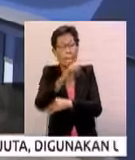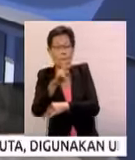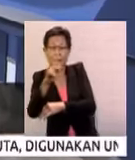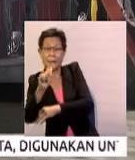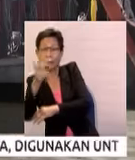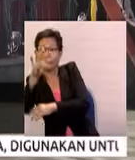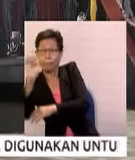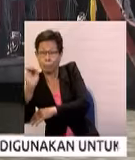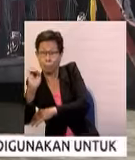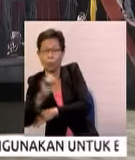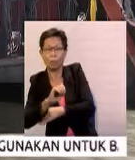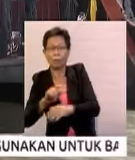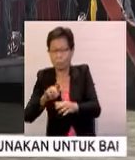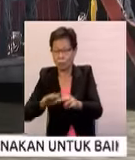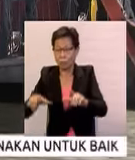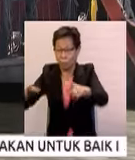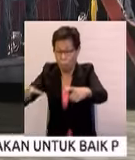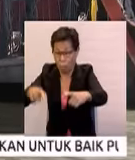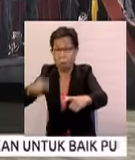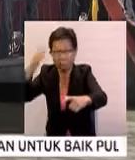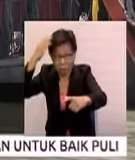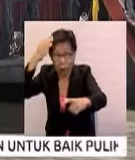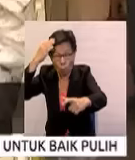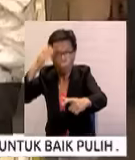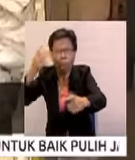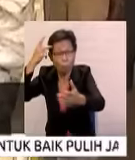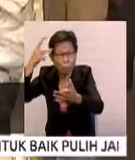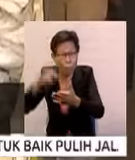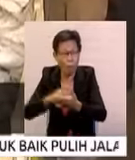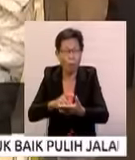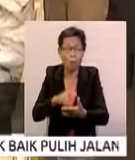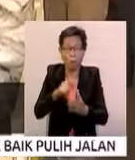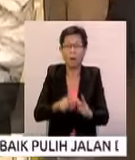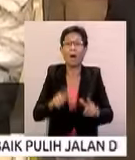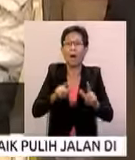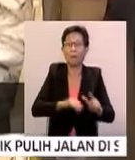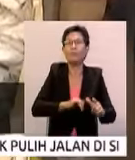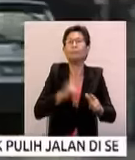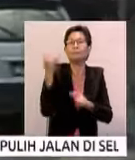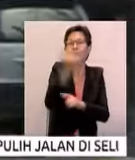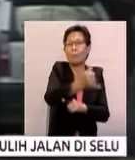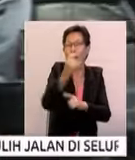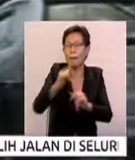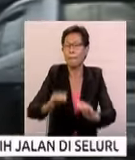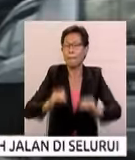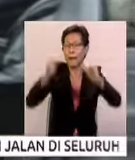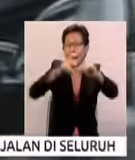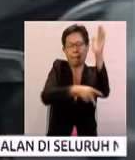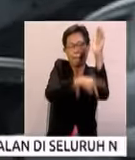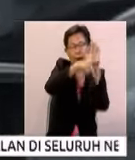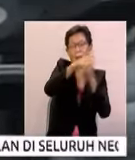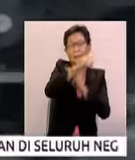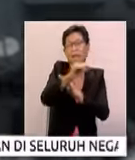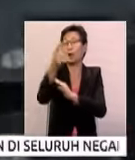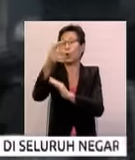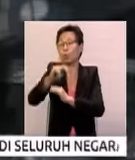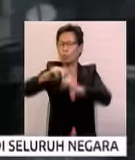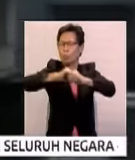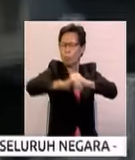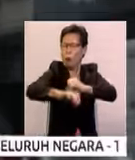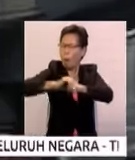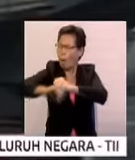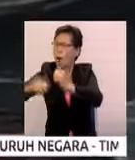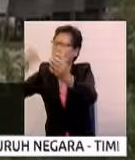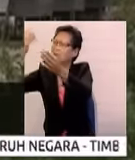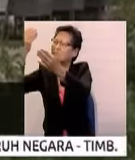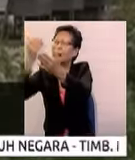B40 diketahui kumpulan sasar, Protect Health akan bergerak ke pemimpin peringkat parlimen dan DUN mempromosi inisiatif ini